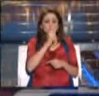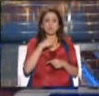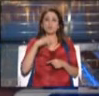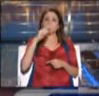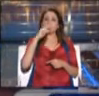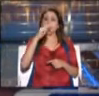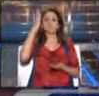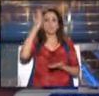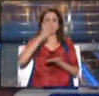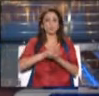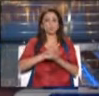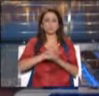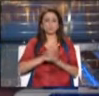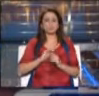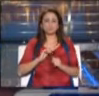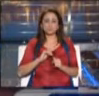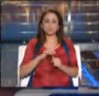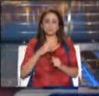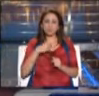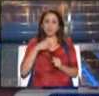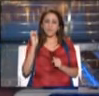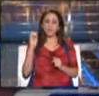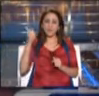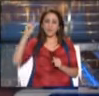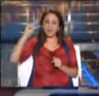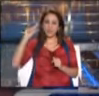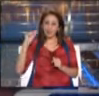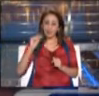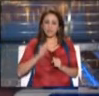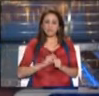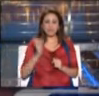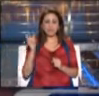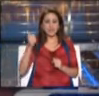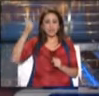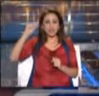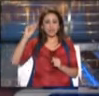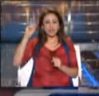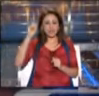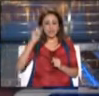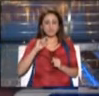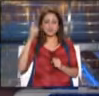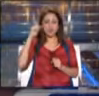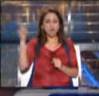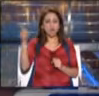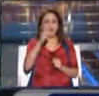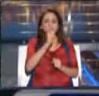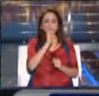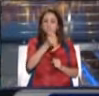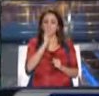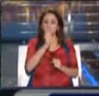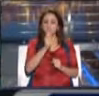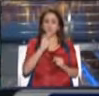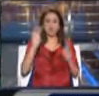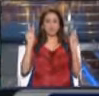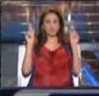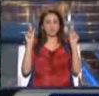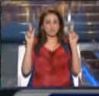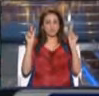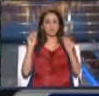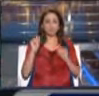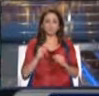نفسه بالنسبه للكابتن خالد الغندور، كابتن نادر، يعني معظم الساده الافاضل اللي بيطلعوا على الشاشات التلفزيون، لكن